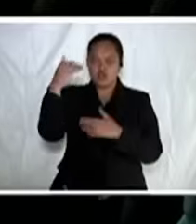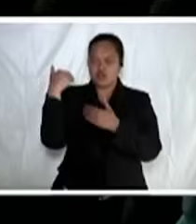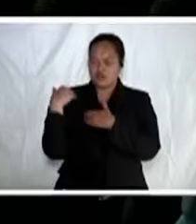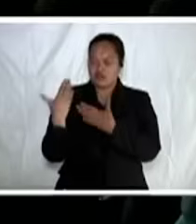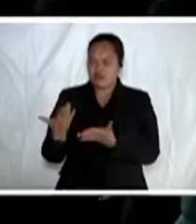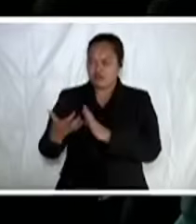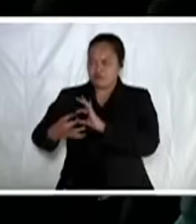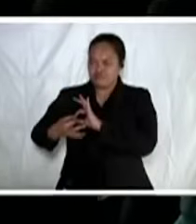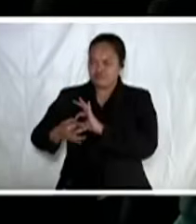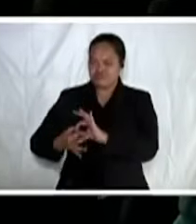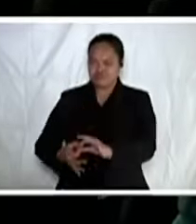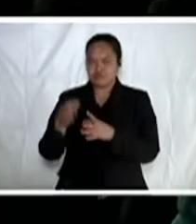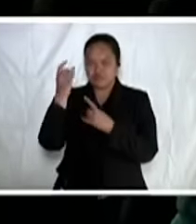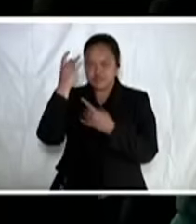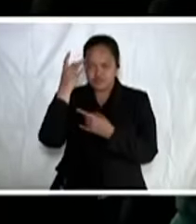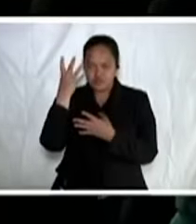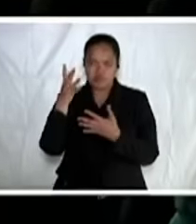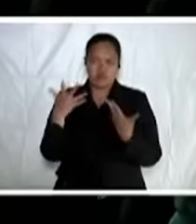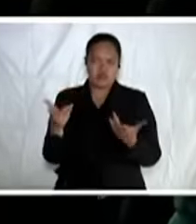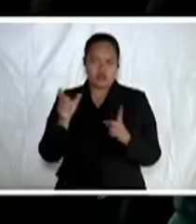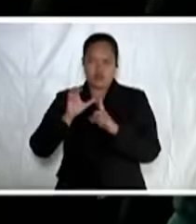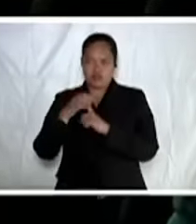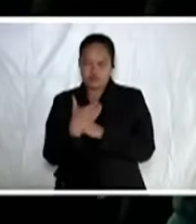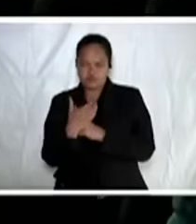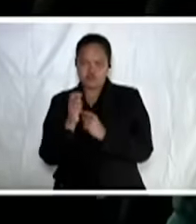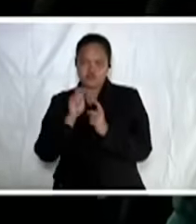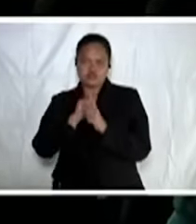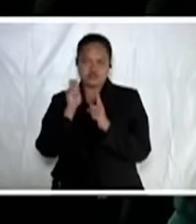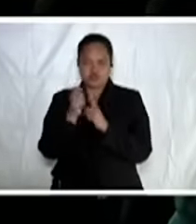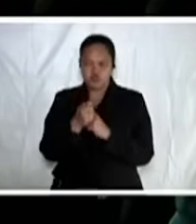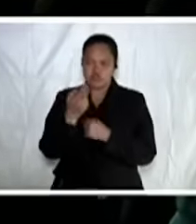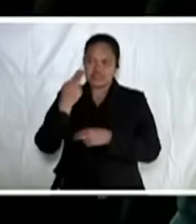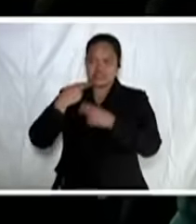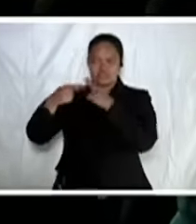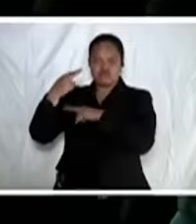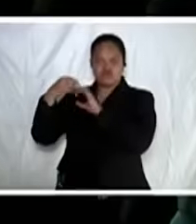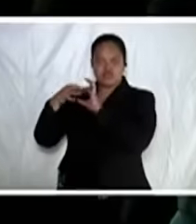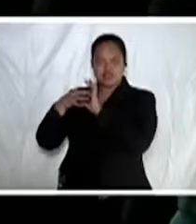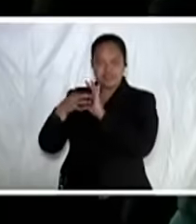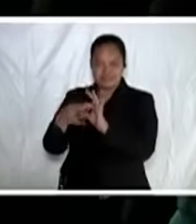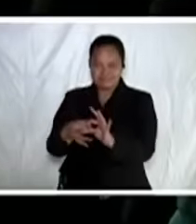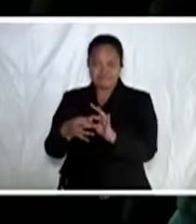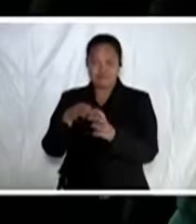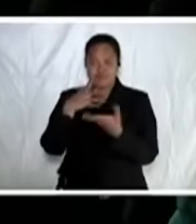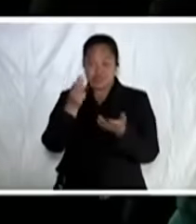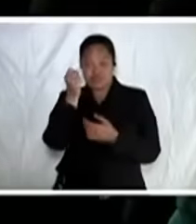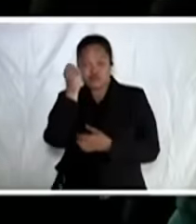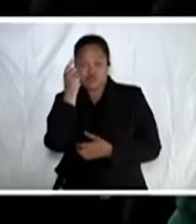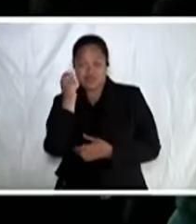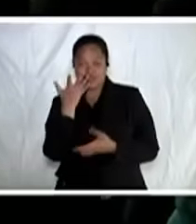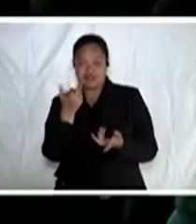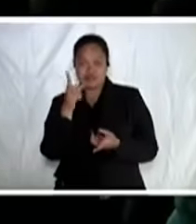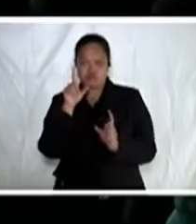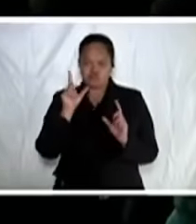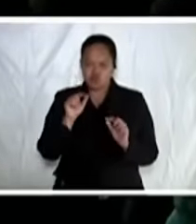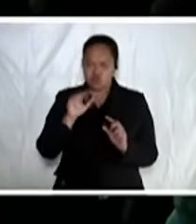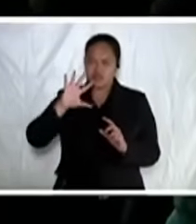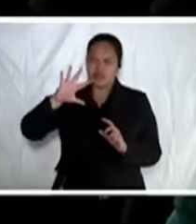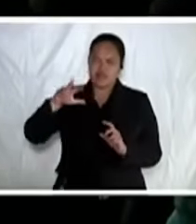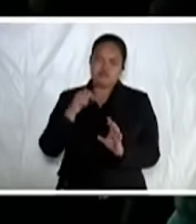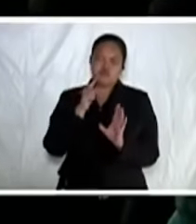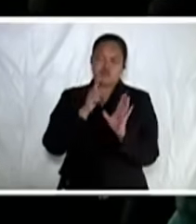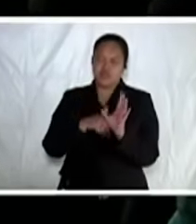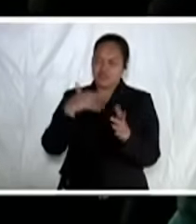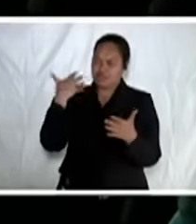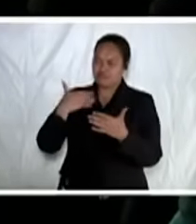of information, of culture, of tradition, of history. And you realize that we do this every year,